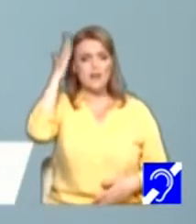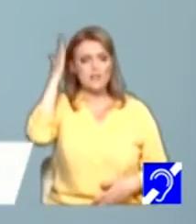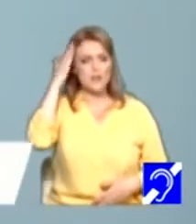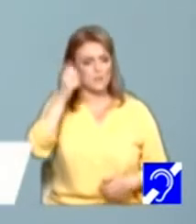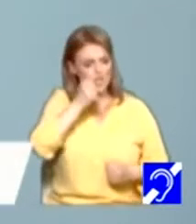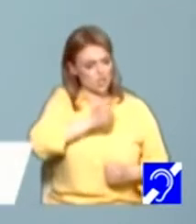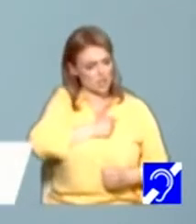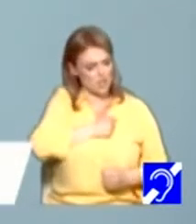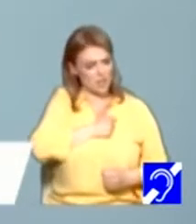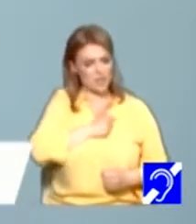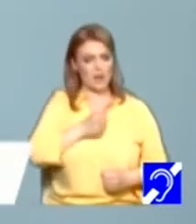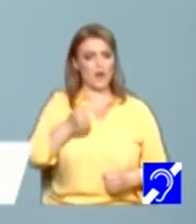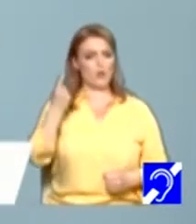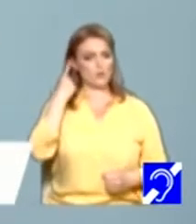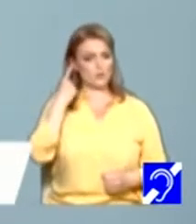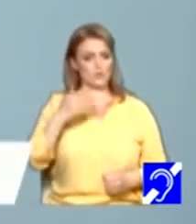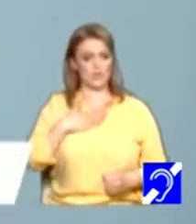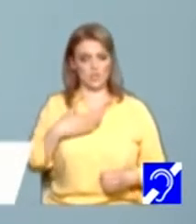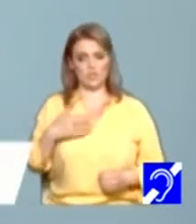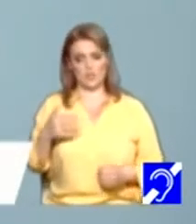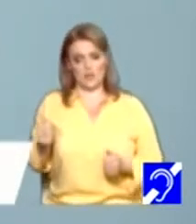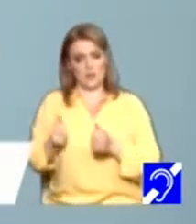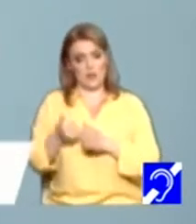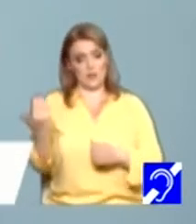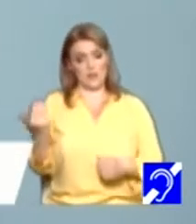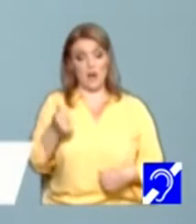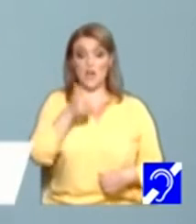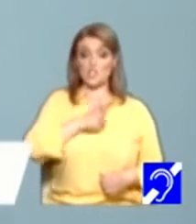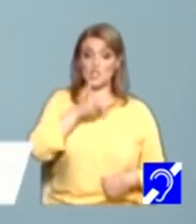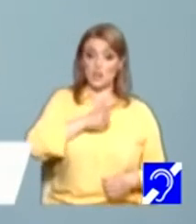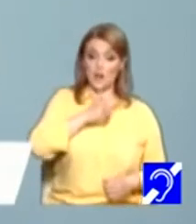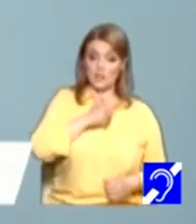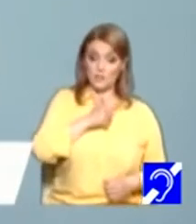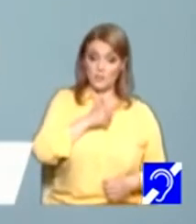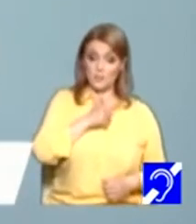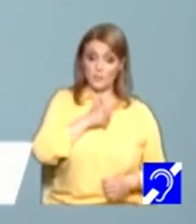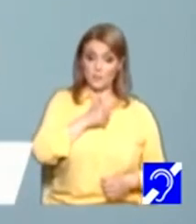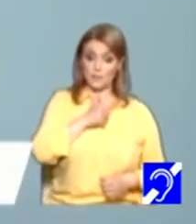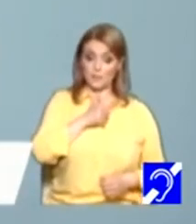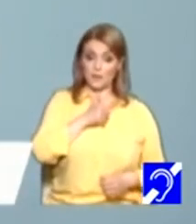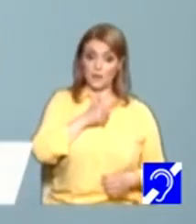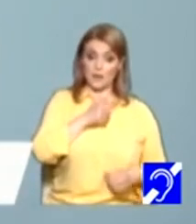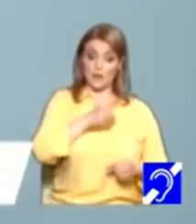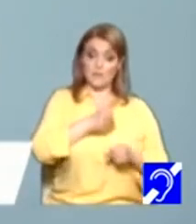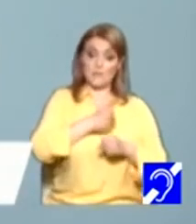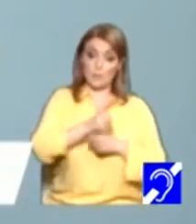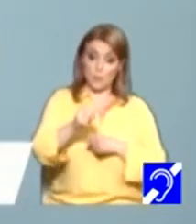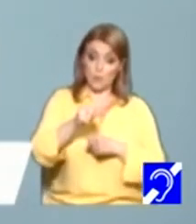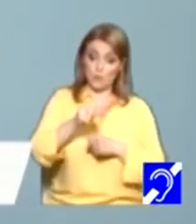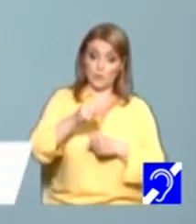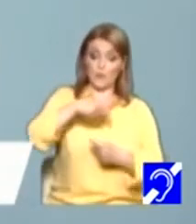rău că domnul coleg de dezbateri a spus, cumva a încercat să îi impune pe